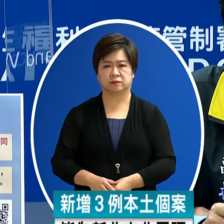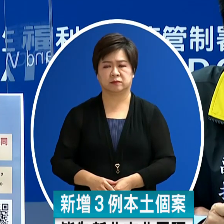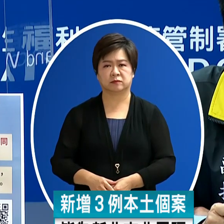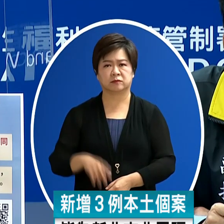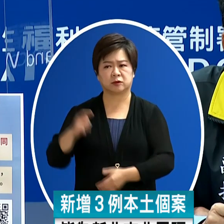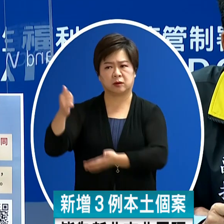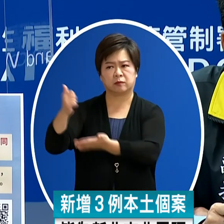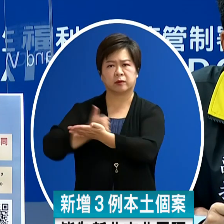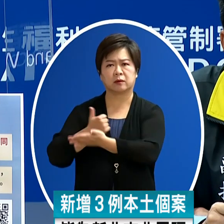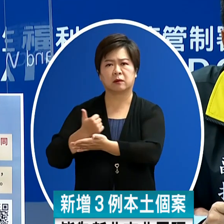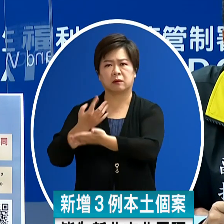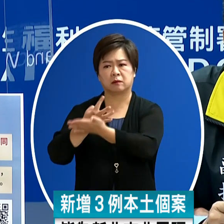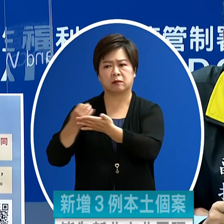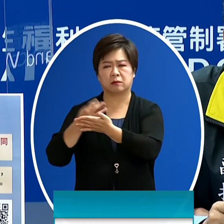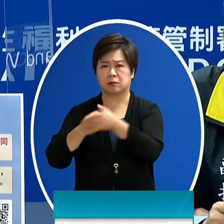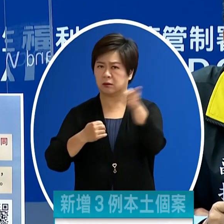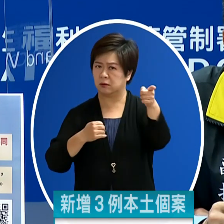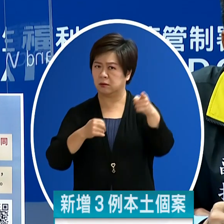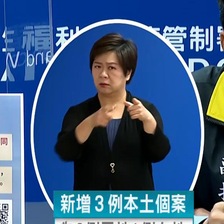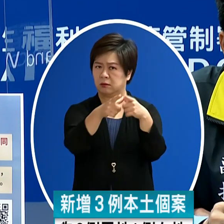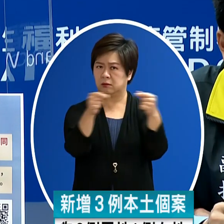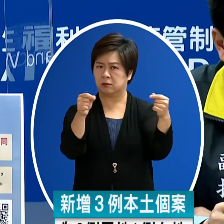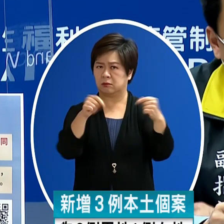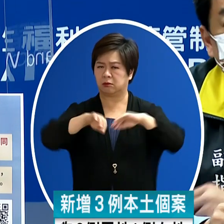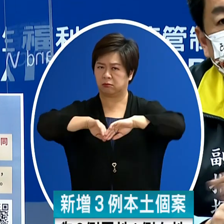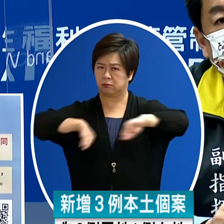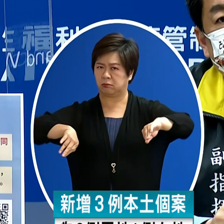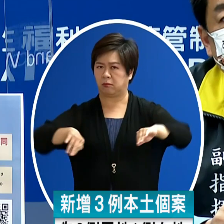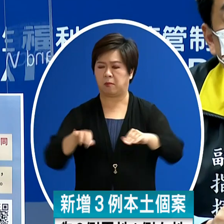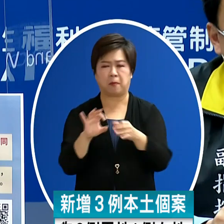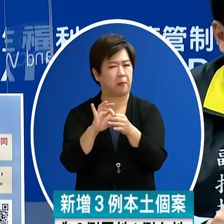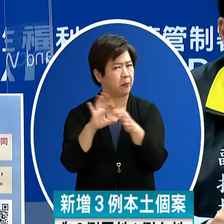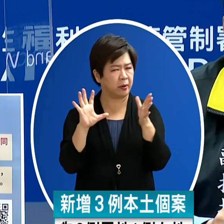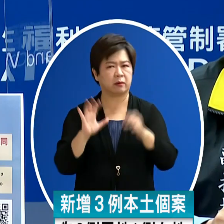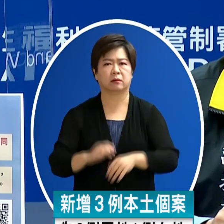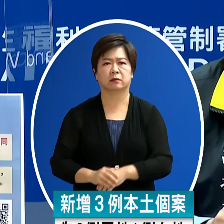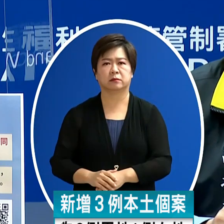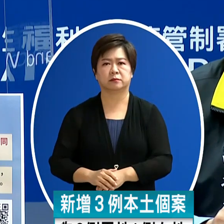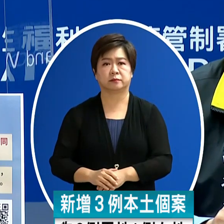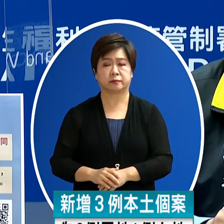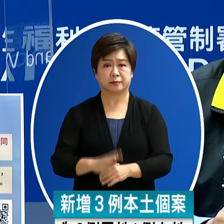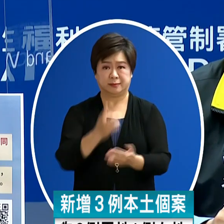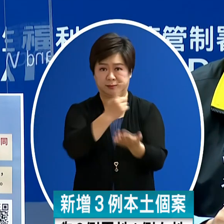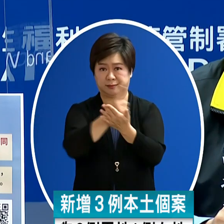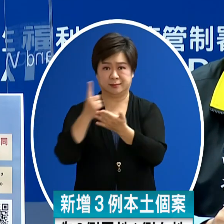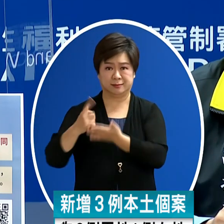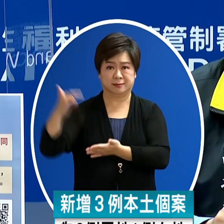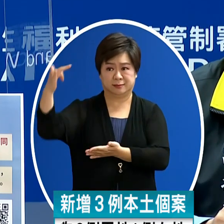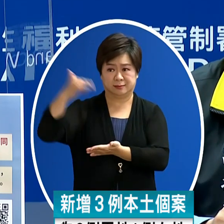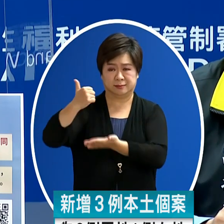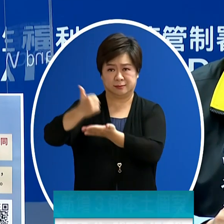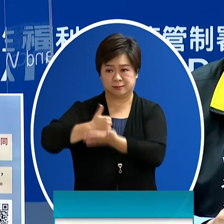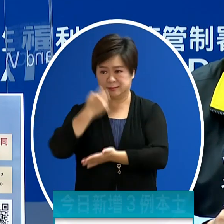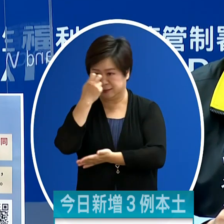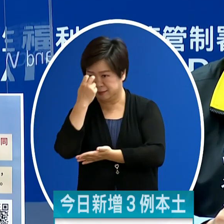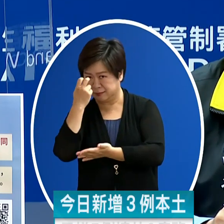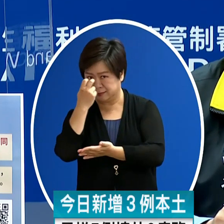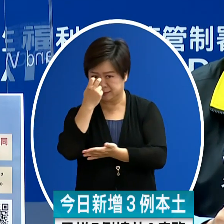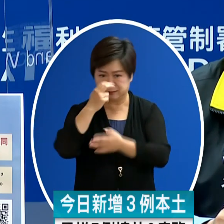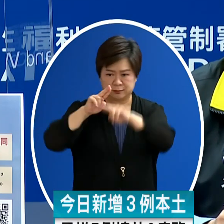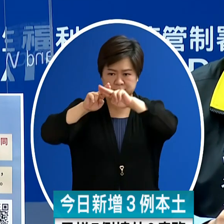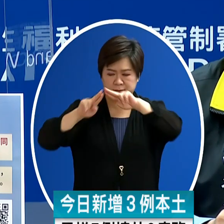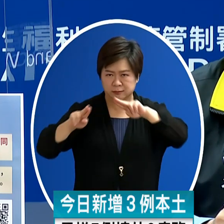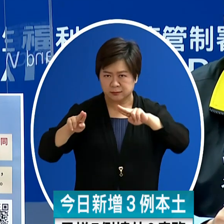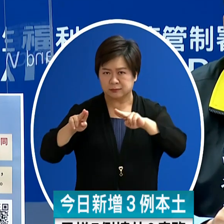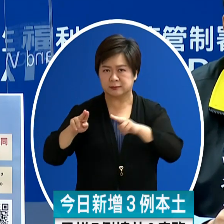批次跟日本的相关是无关了哈，但是我们每一批进来还是要做检验封签。那检验封签不